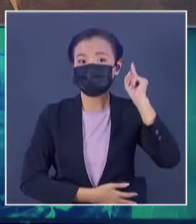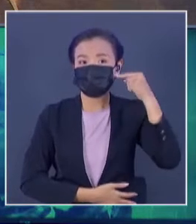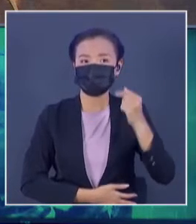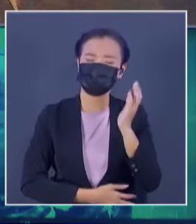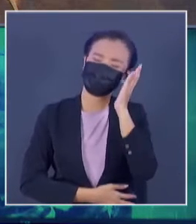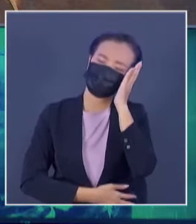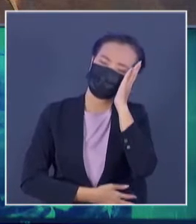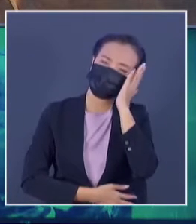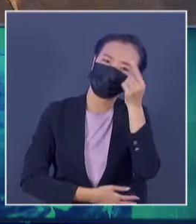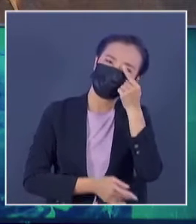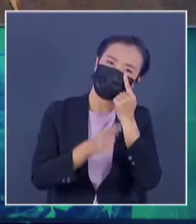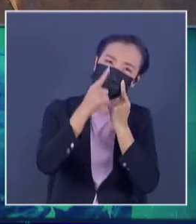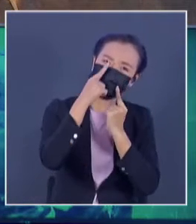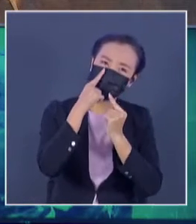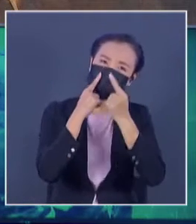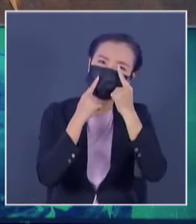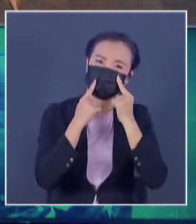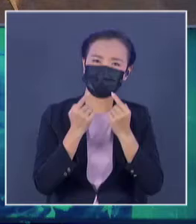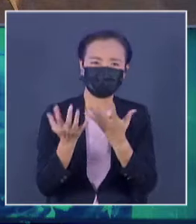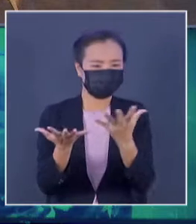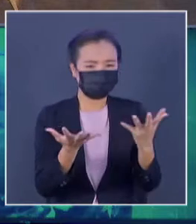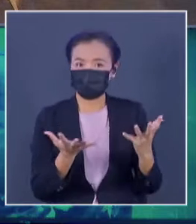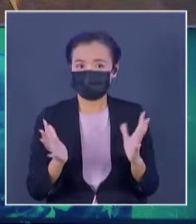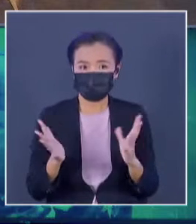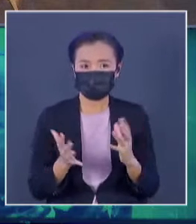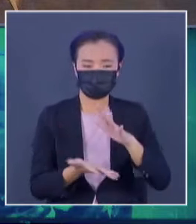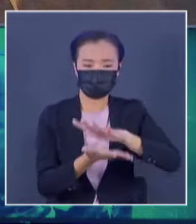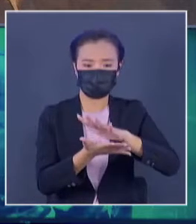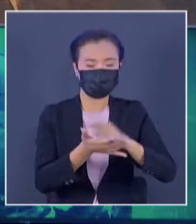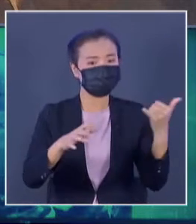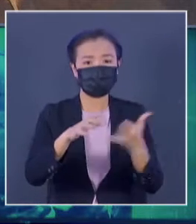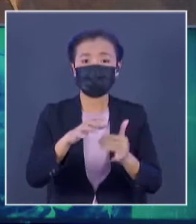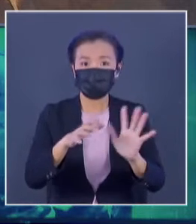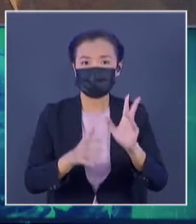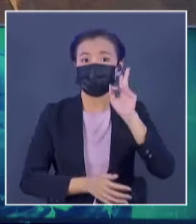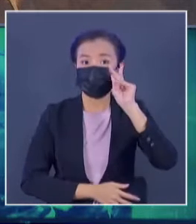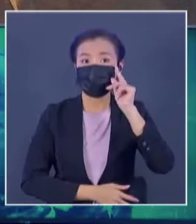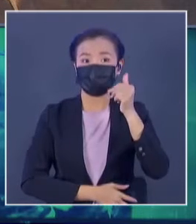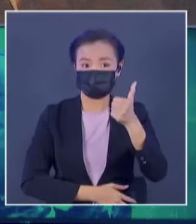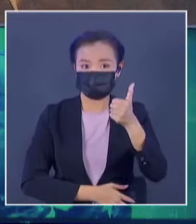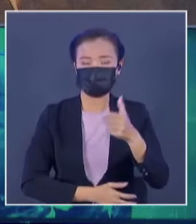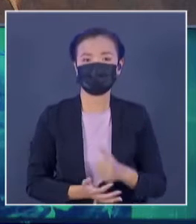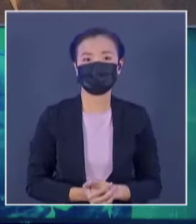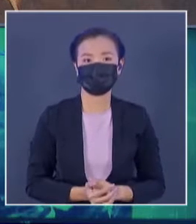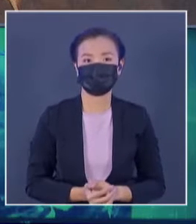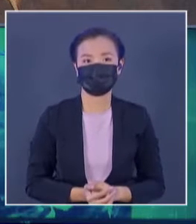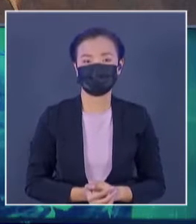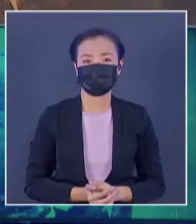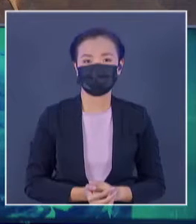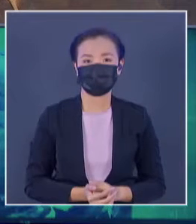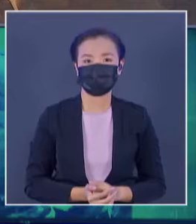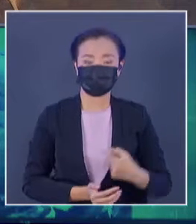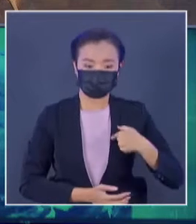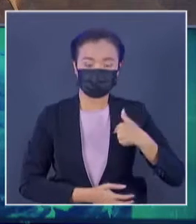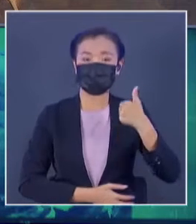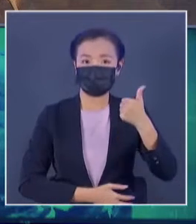อนร้องไห้ทั้งคืนครับเพราะว่าไม่มีอะไรเหลือแล้วก็จะไม่ได้ไปโรงเรียนล่าสุดข่าวดีนะครับเพราะว่ามีผู้ที่จิต